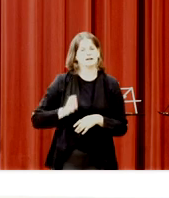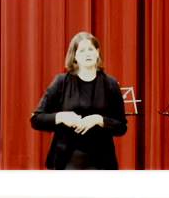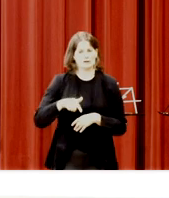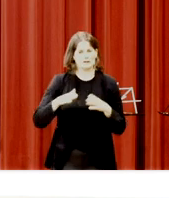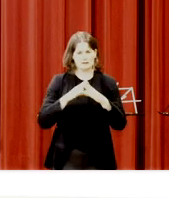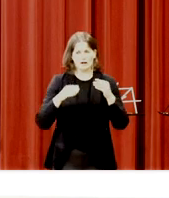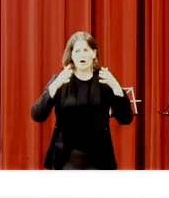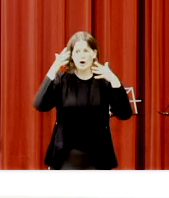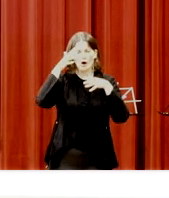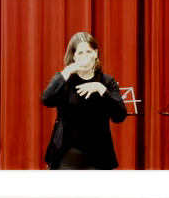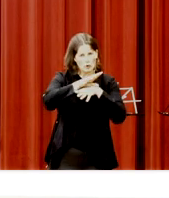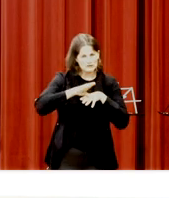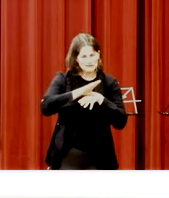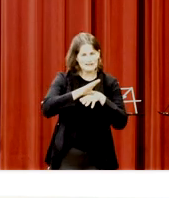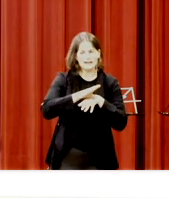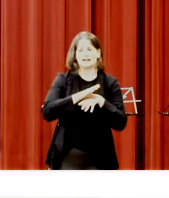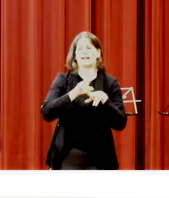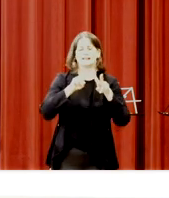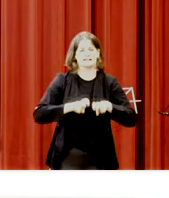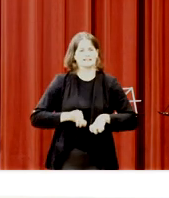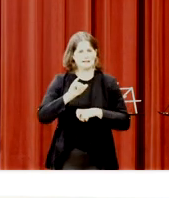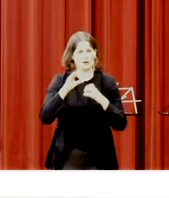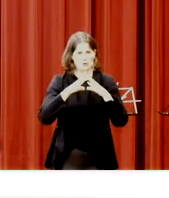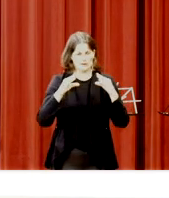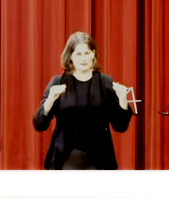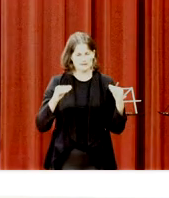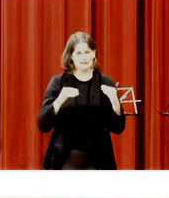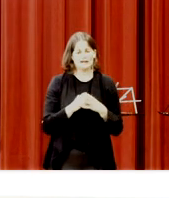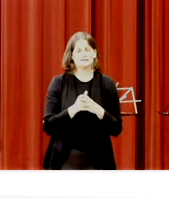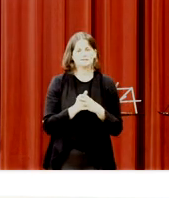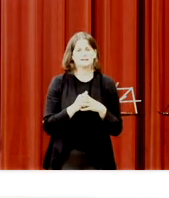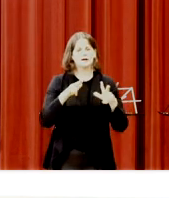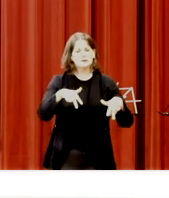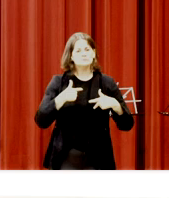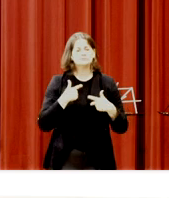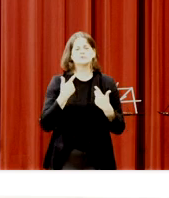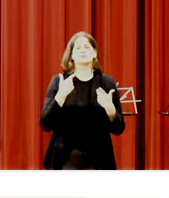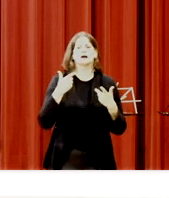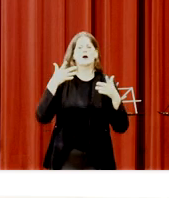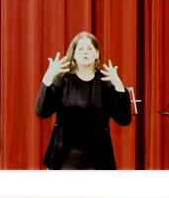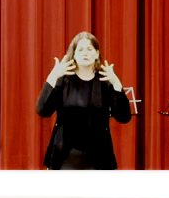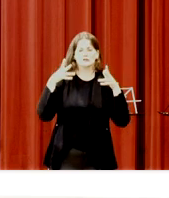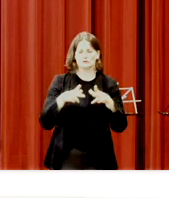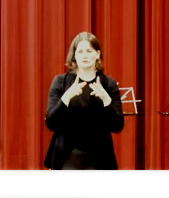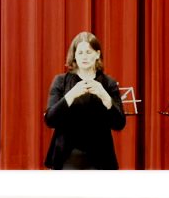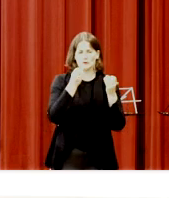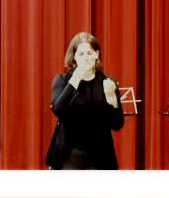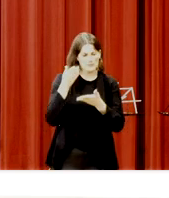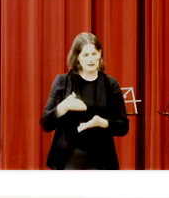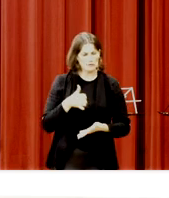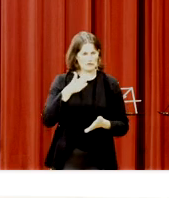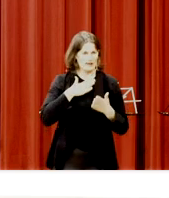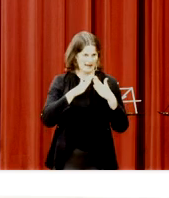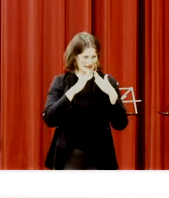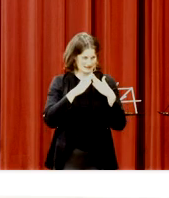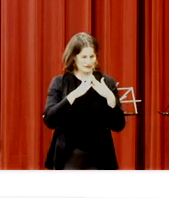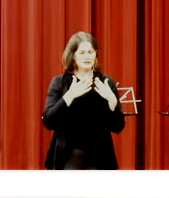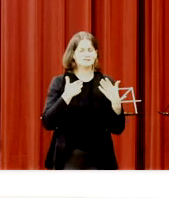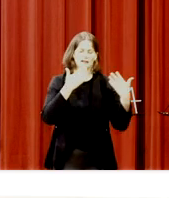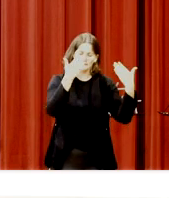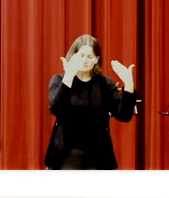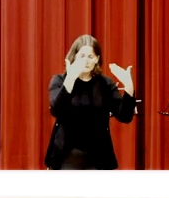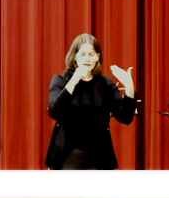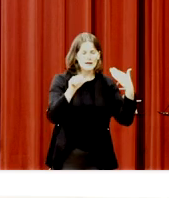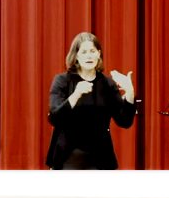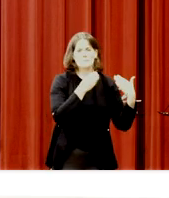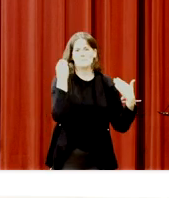casa nostra i et desitgi el millor dels èxits en la teva responsabilitat recentment adquirida. I dono